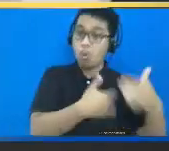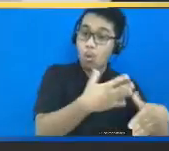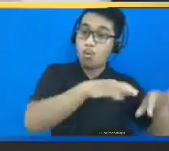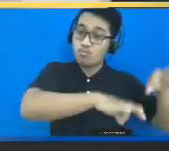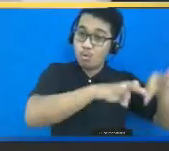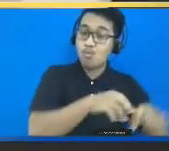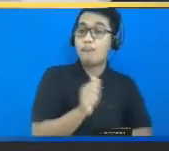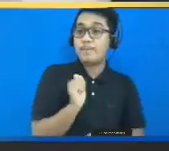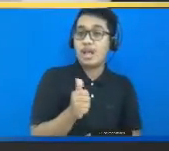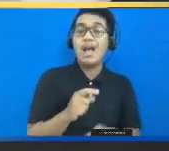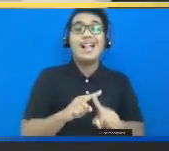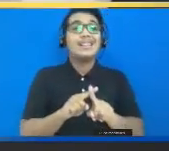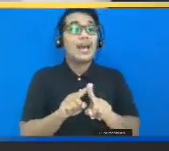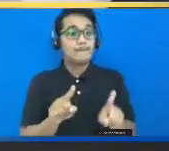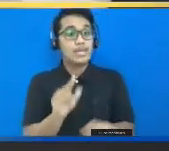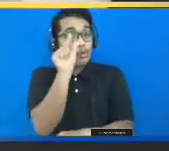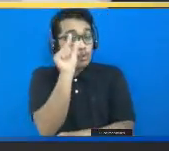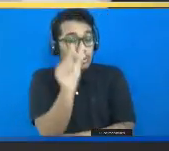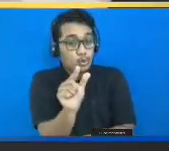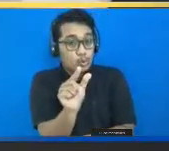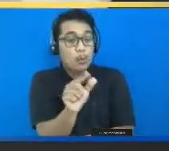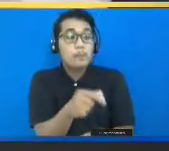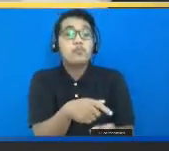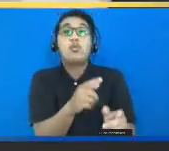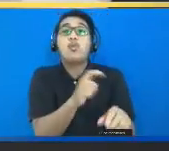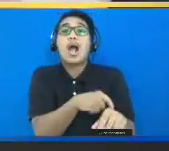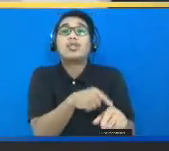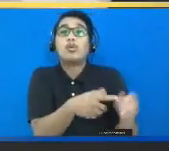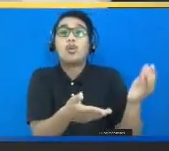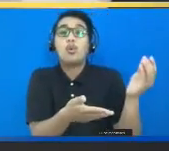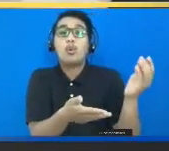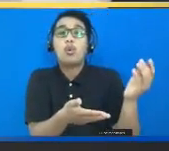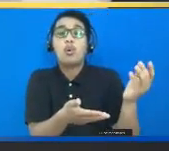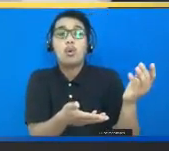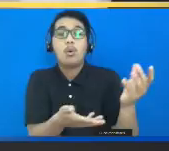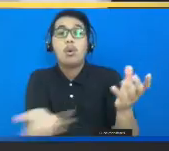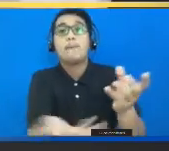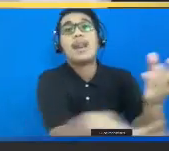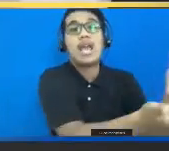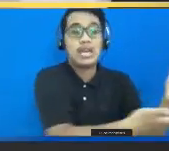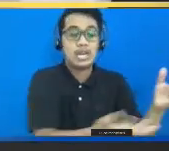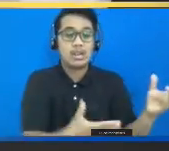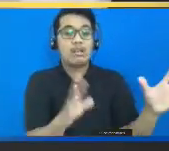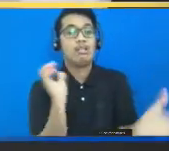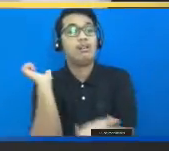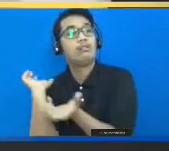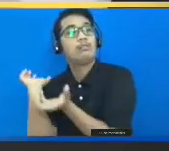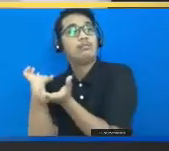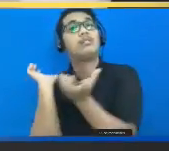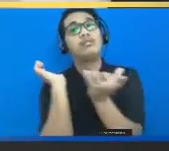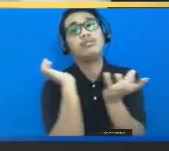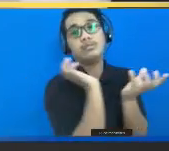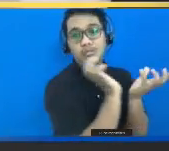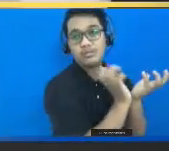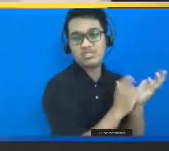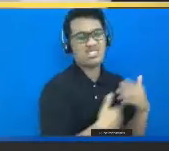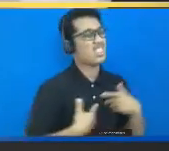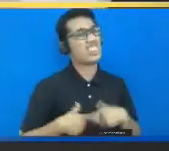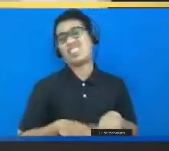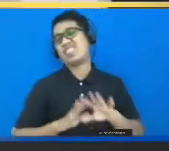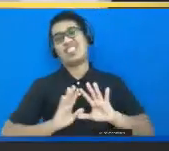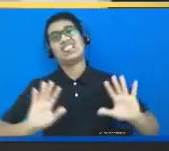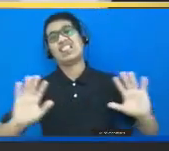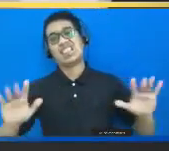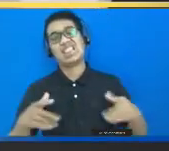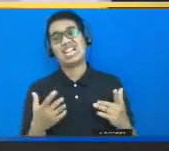api untuk pada saat panen harus dipikul Soputan Ia banyak tenaga kerja gitu Yang aku